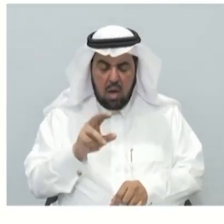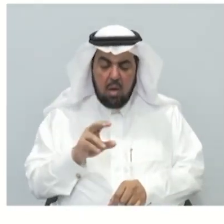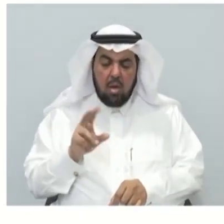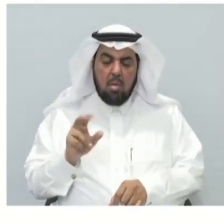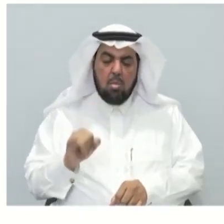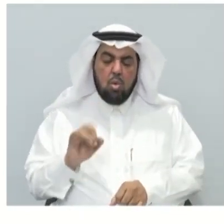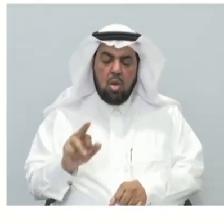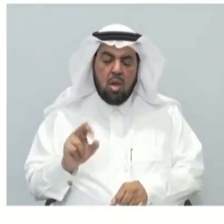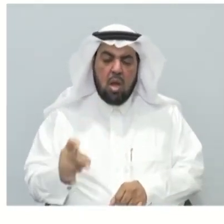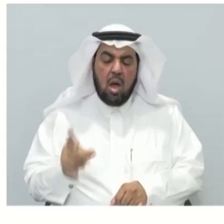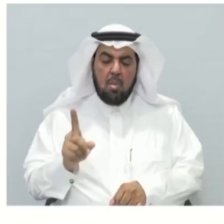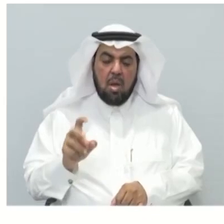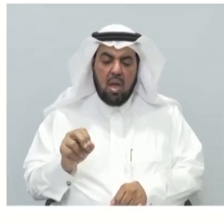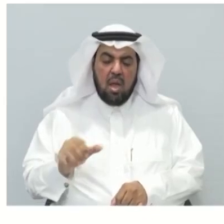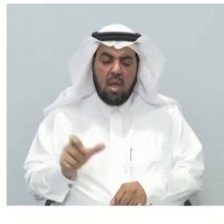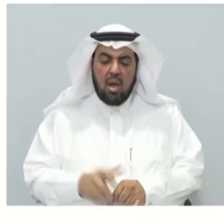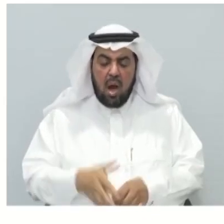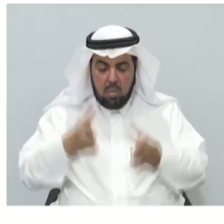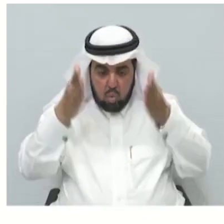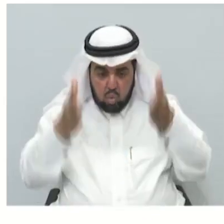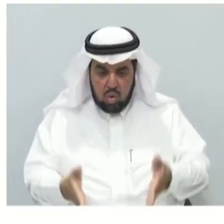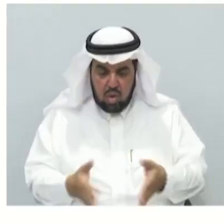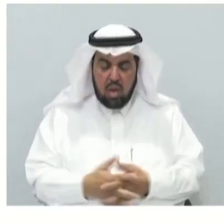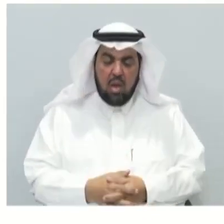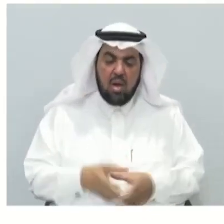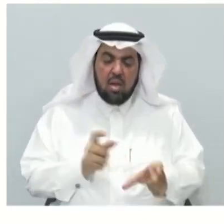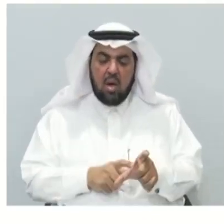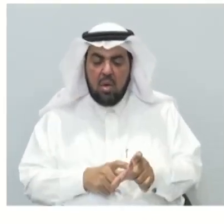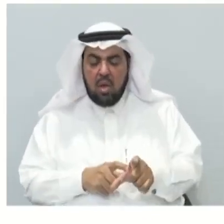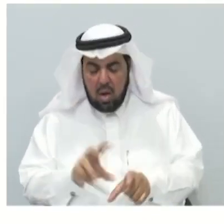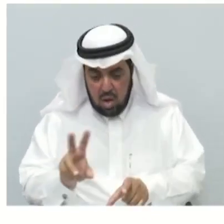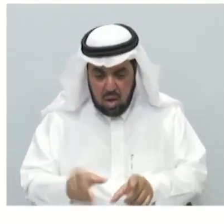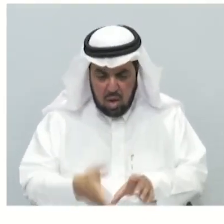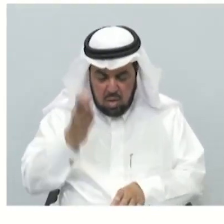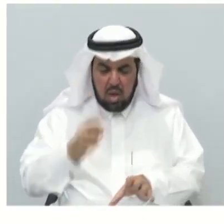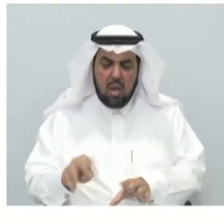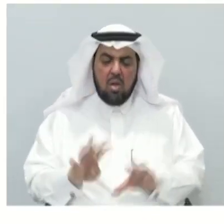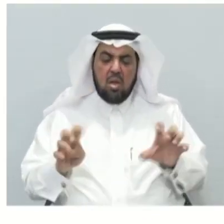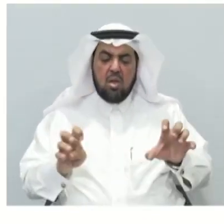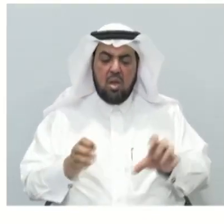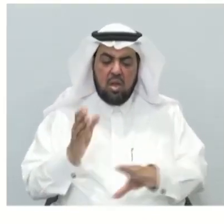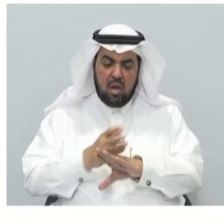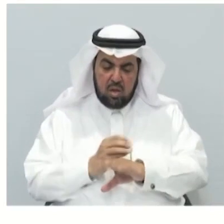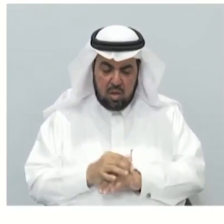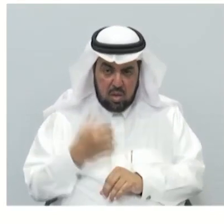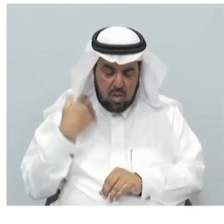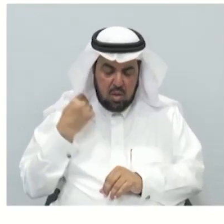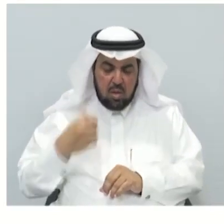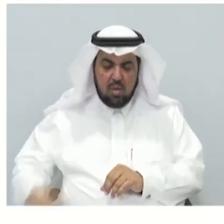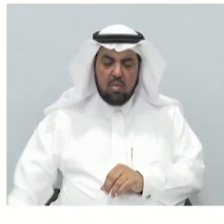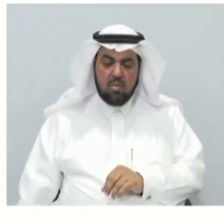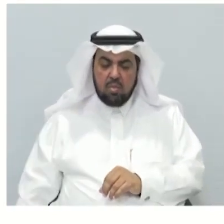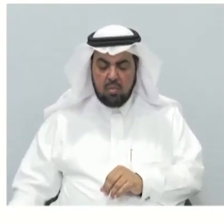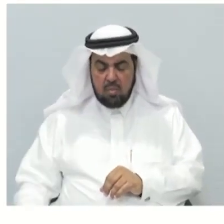ممتاز من المعطيات بما انه عمودي راح تكون الزاويتين القائمتين متساويتين ممتاز